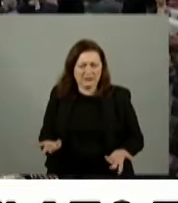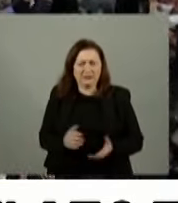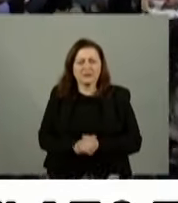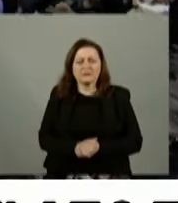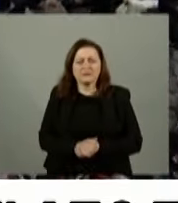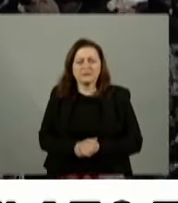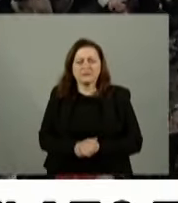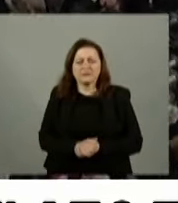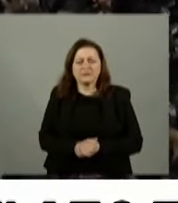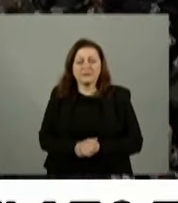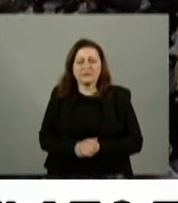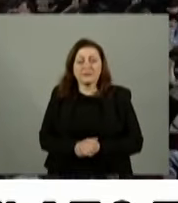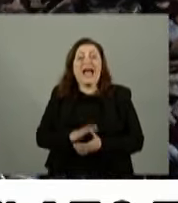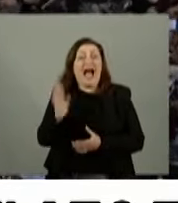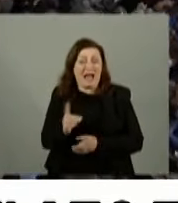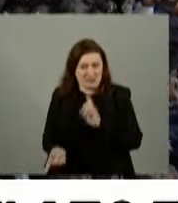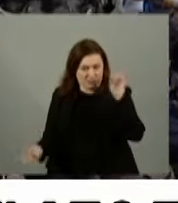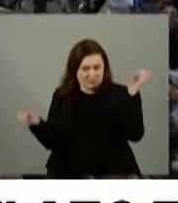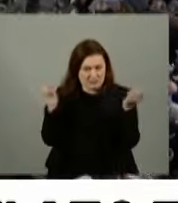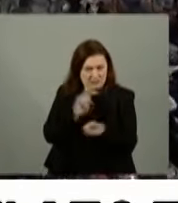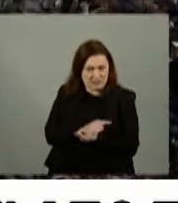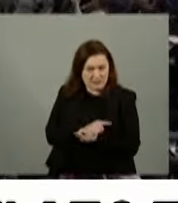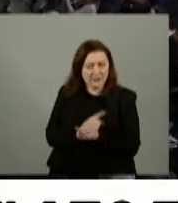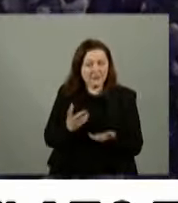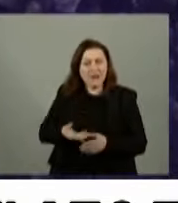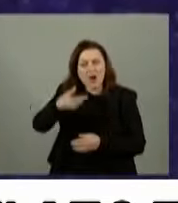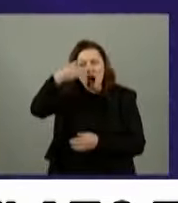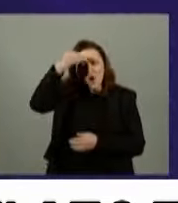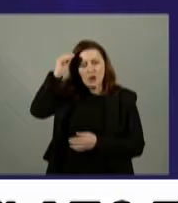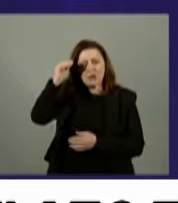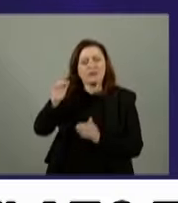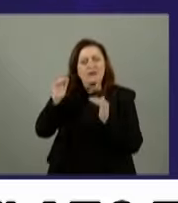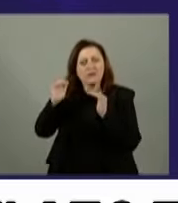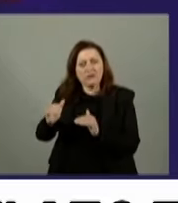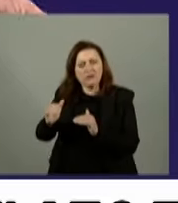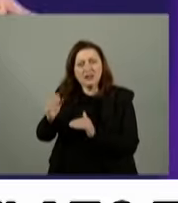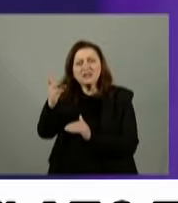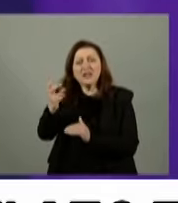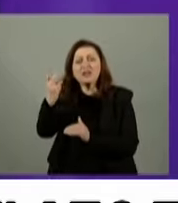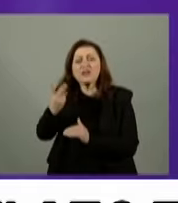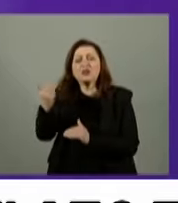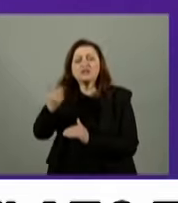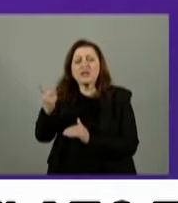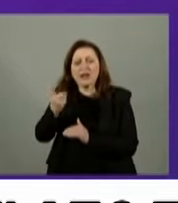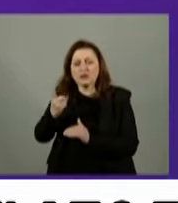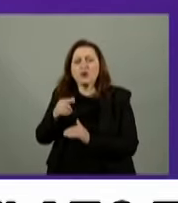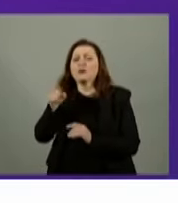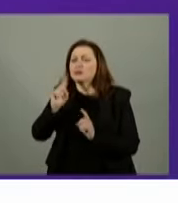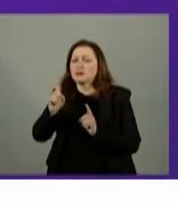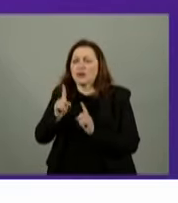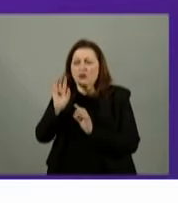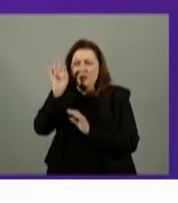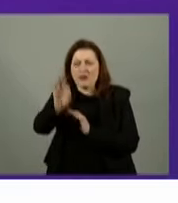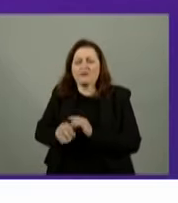κυρία Γεροβασίλη είναι το πρόσωπο το οποίο κατά πάσα πιθανότητα καταλήγουν. Ένα πρόσωπο το οποίο έχει.